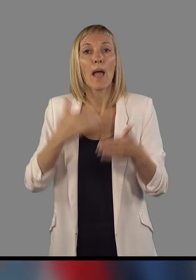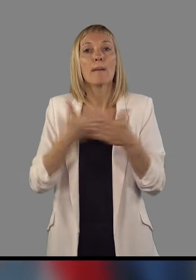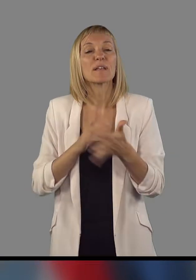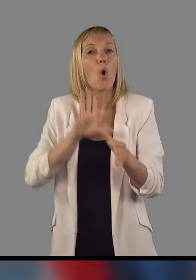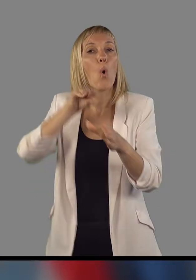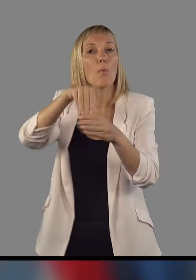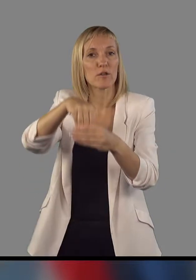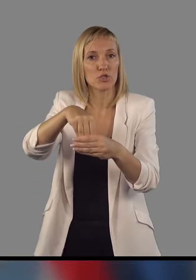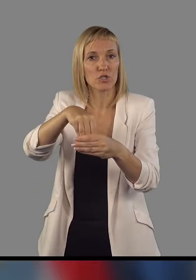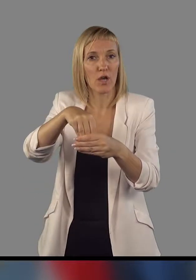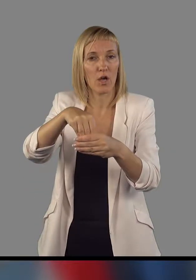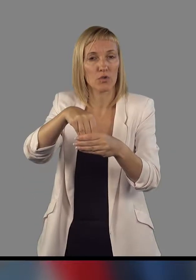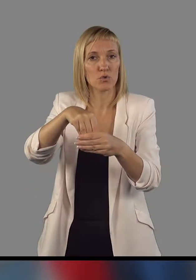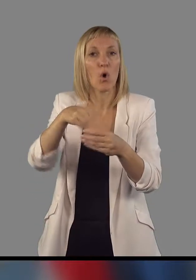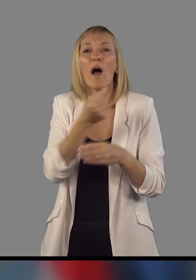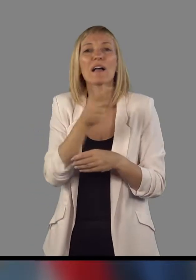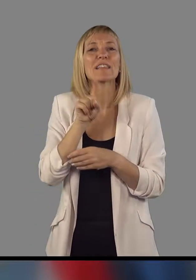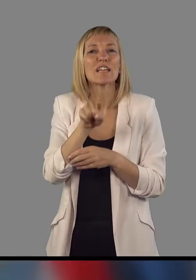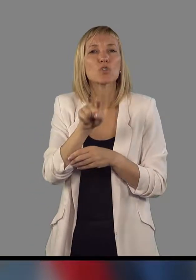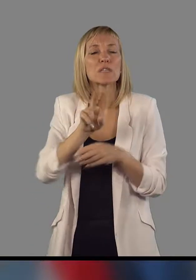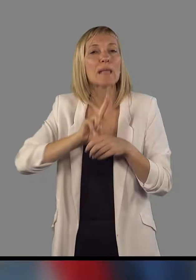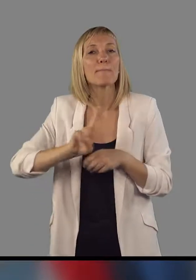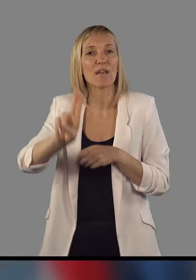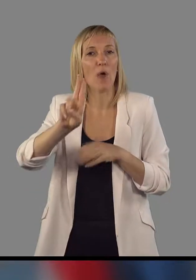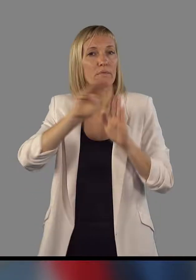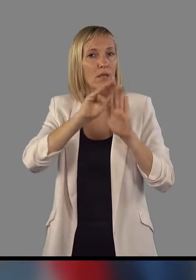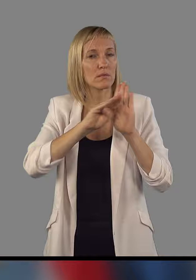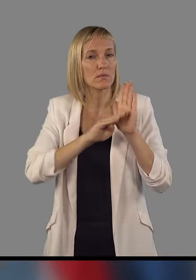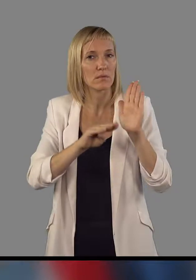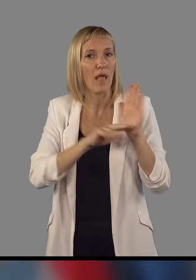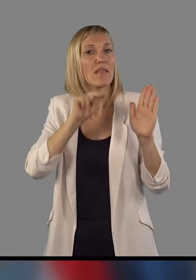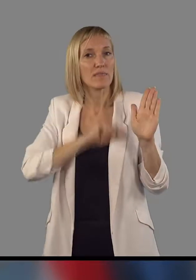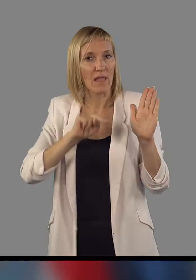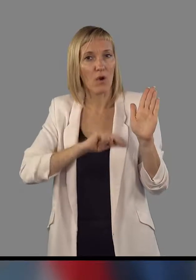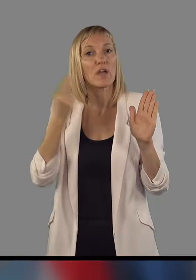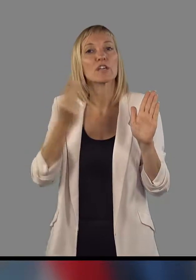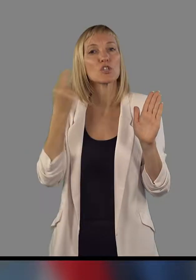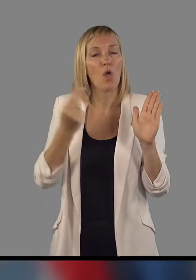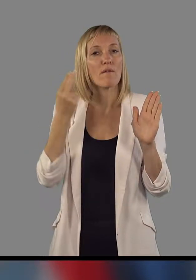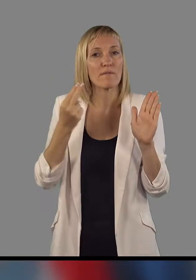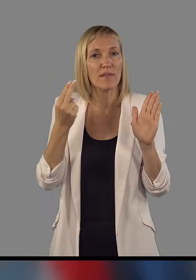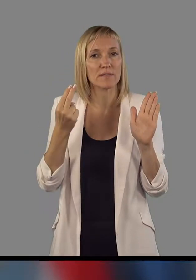Pri samem umeščanju, katere so tiste prioritete, ki jih